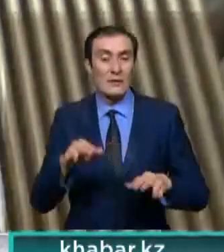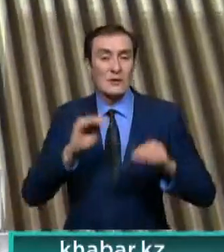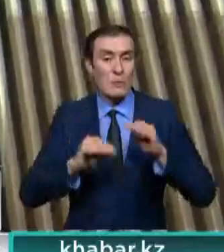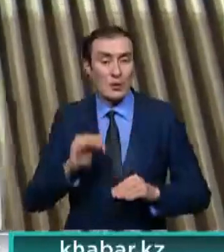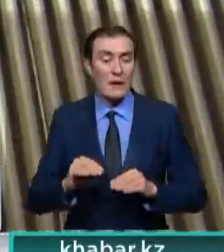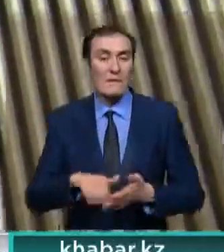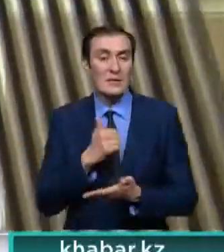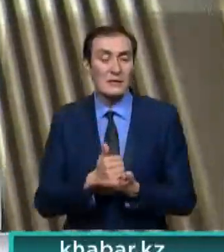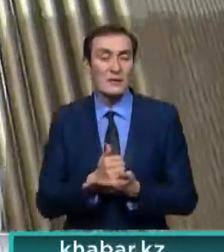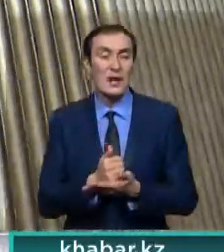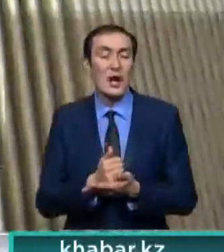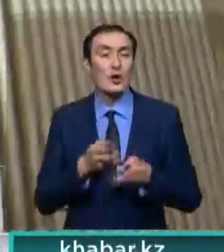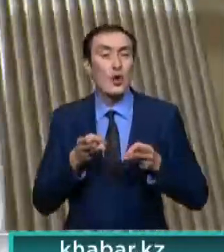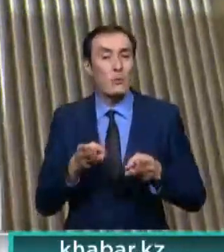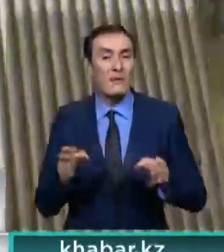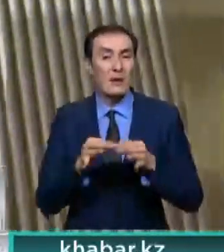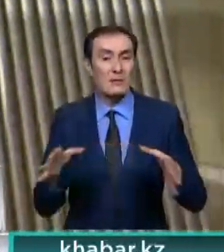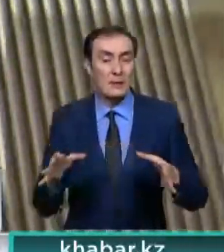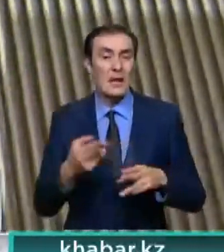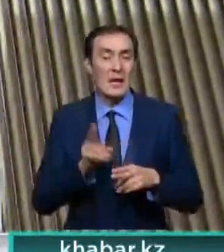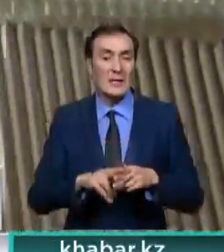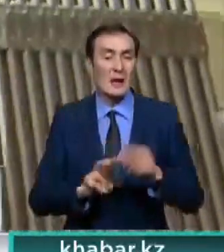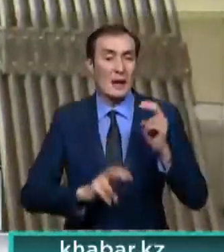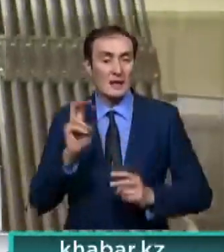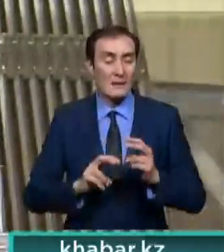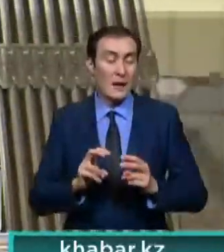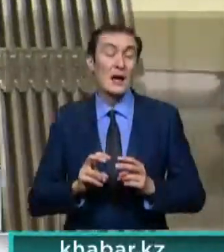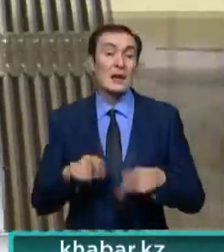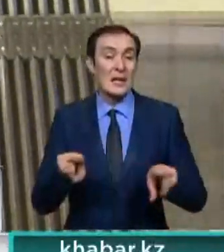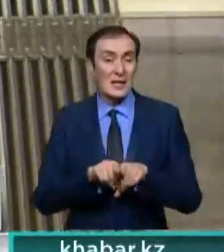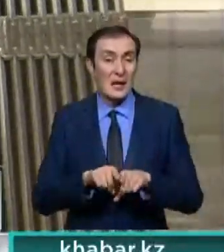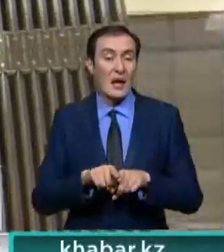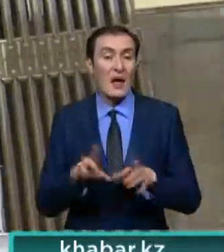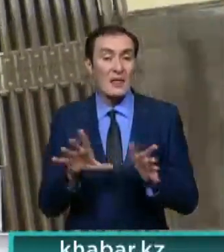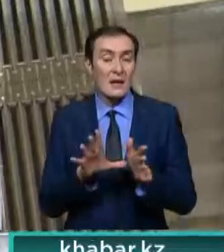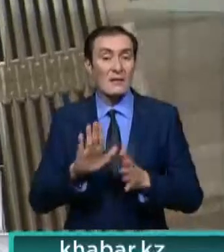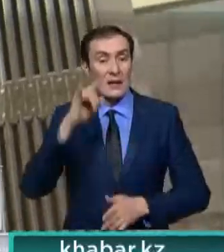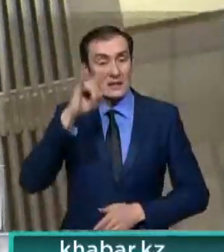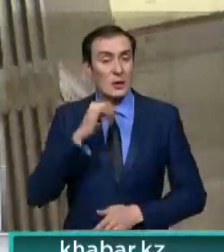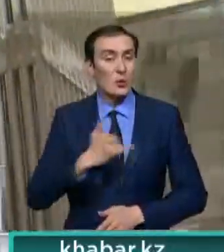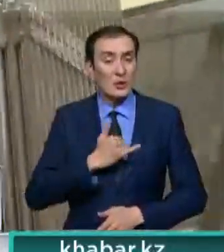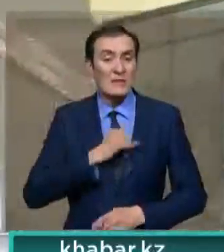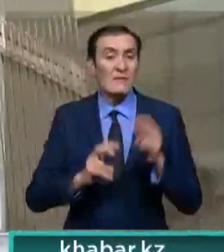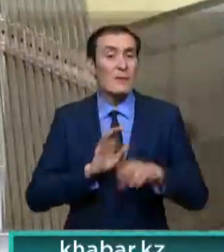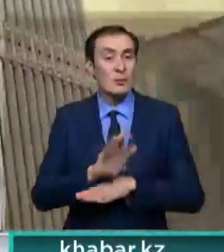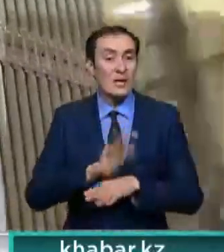ключевой элемент ядерного топлива для атомных реакторов. И такие энергоносители в Казахстане производят впервые. За